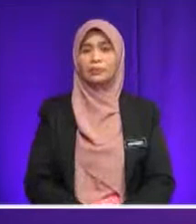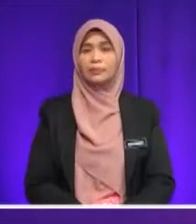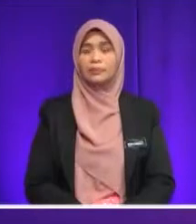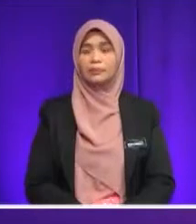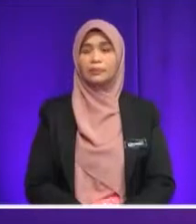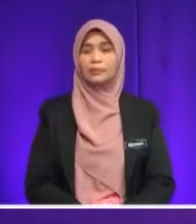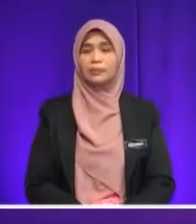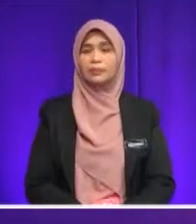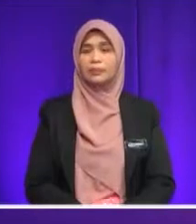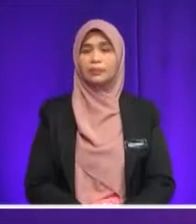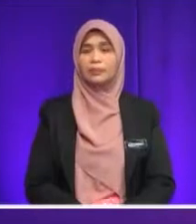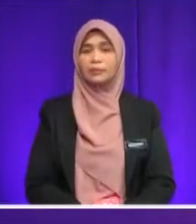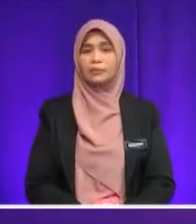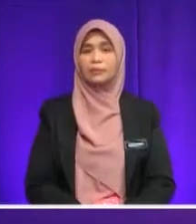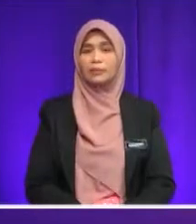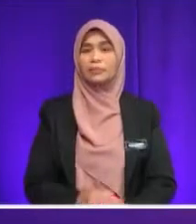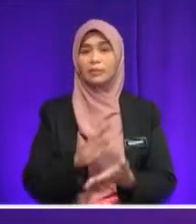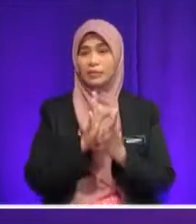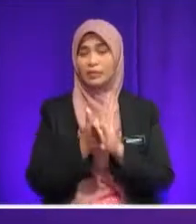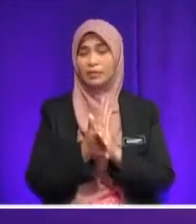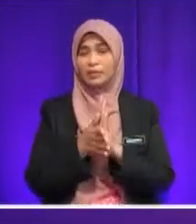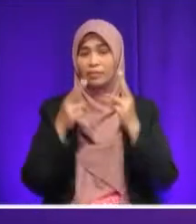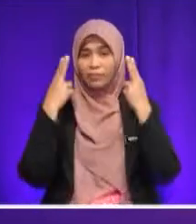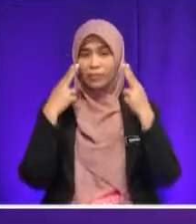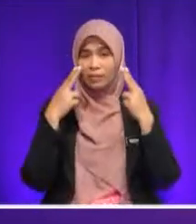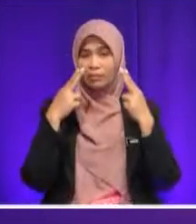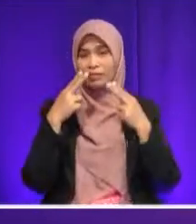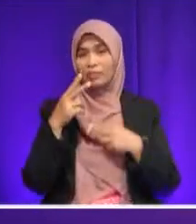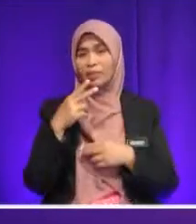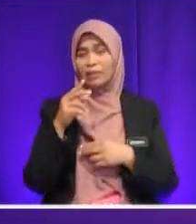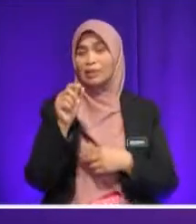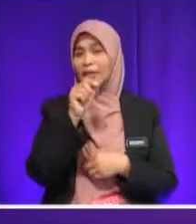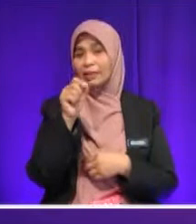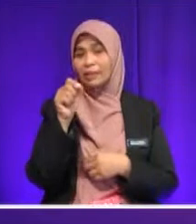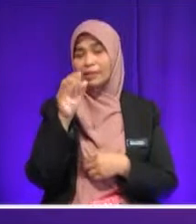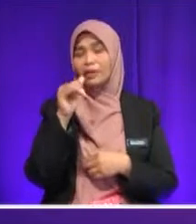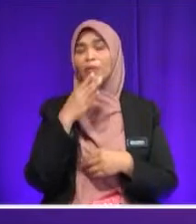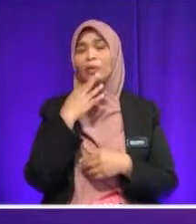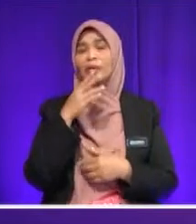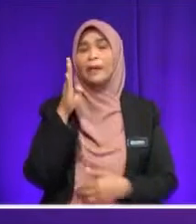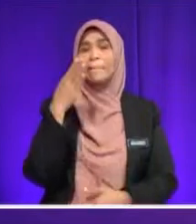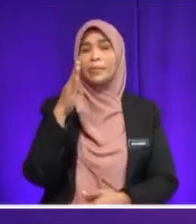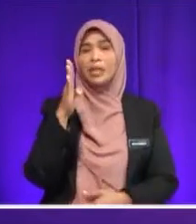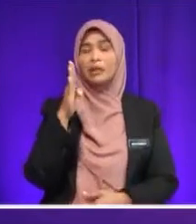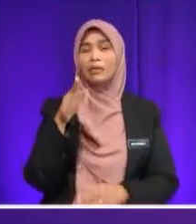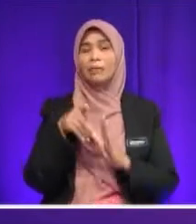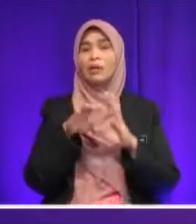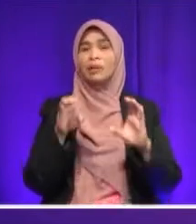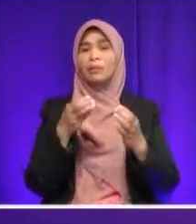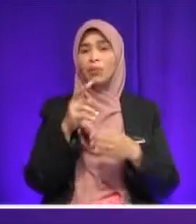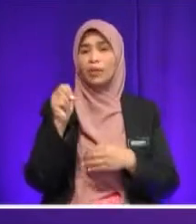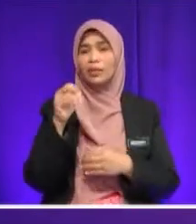Inun Oke jadi ustadzah highlight kan yang warna biru nih maksudnya ini adalah perbuatan yg